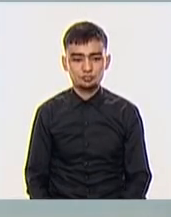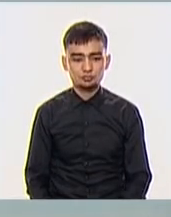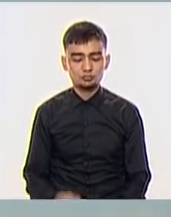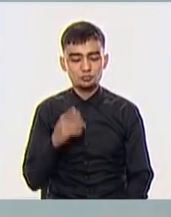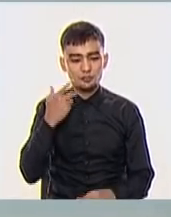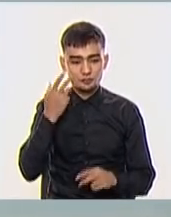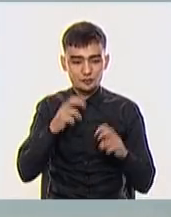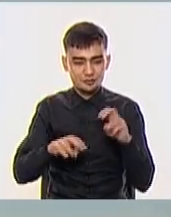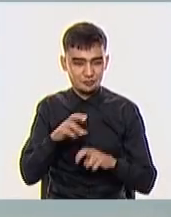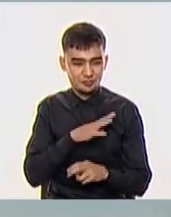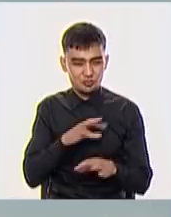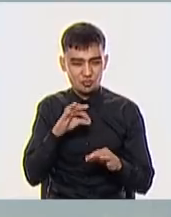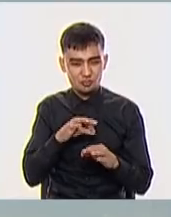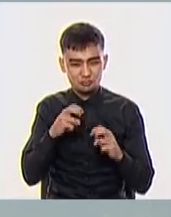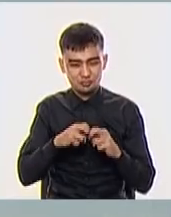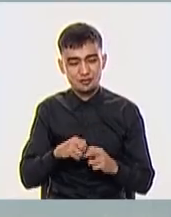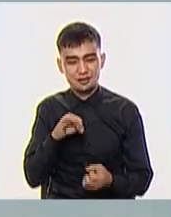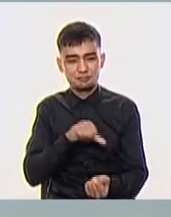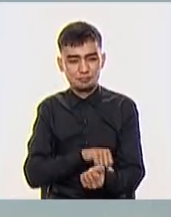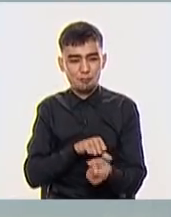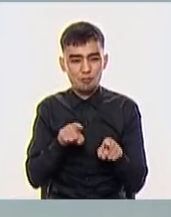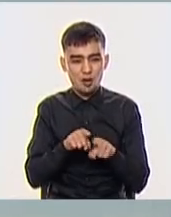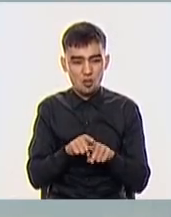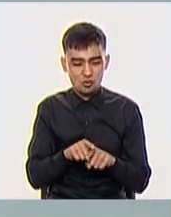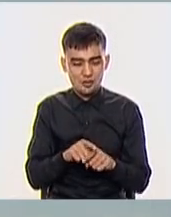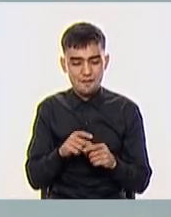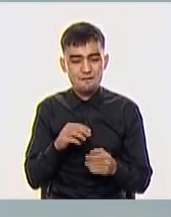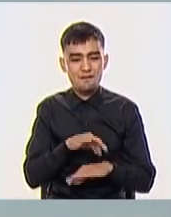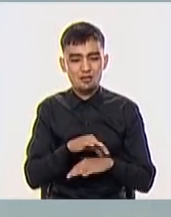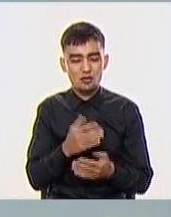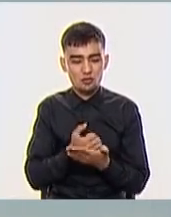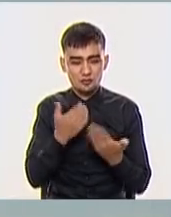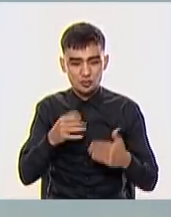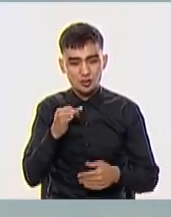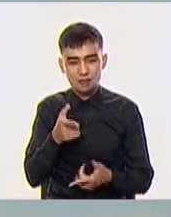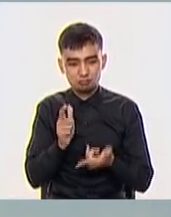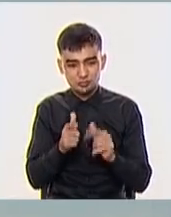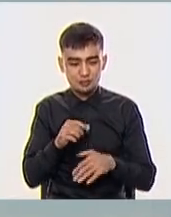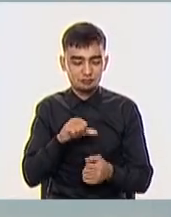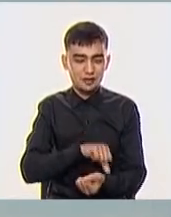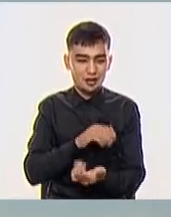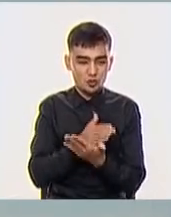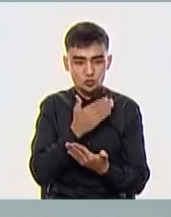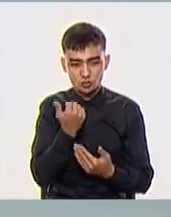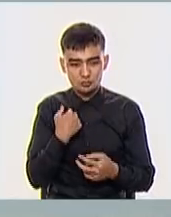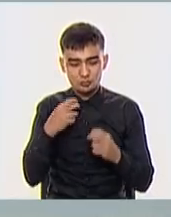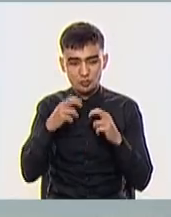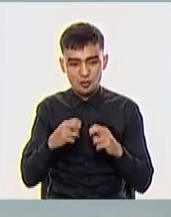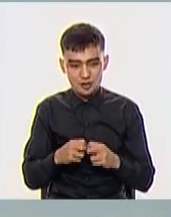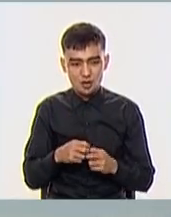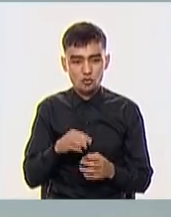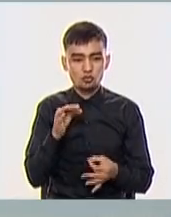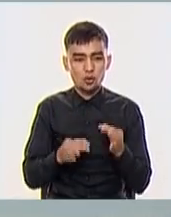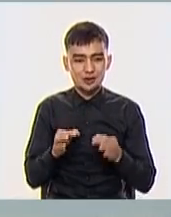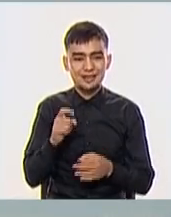тінту барысында есірткіге ұқсас заттар табылды. Енді оның нақты есірткі ме, есірткі емес пе бізге тек сот